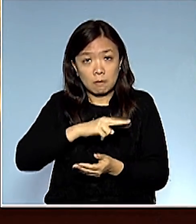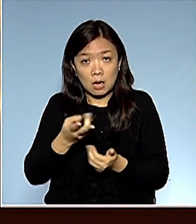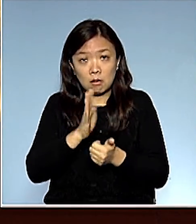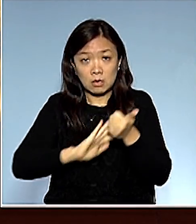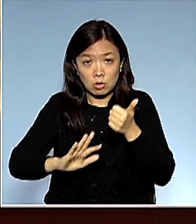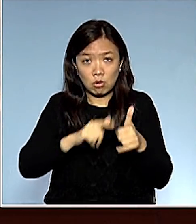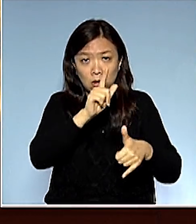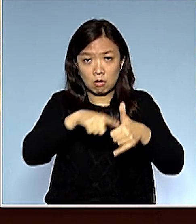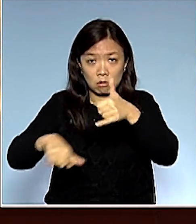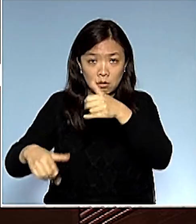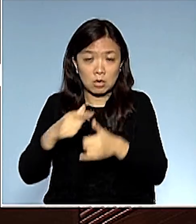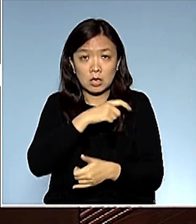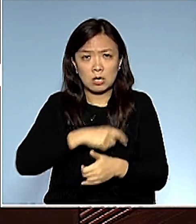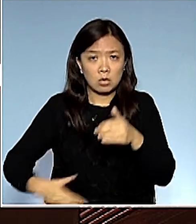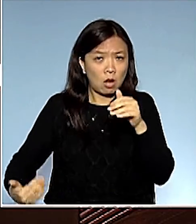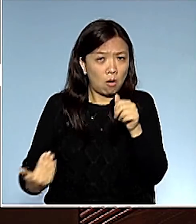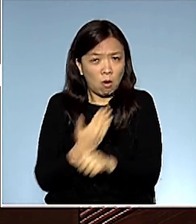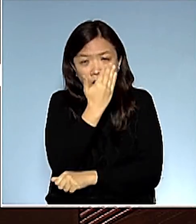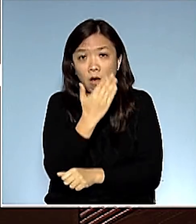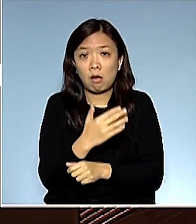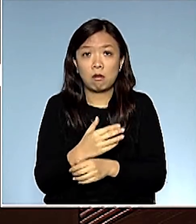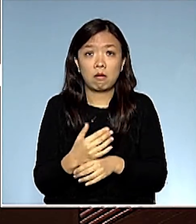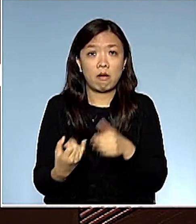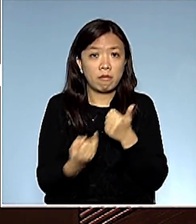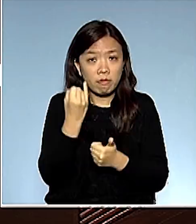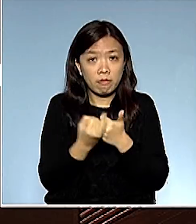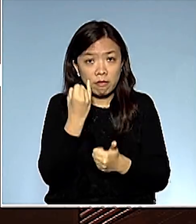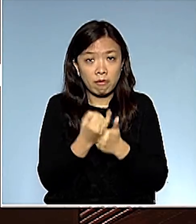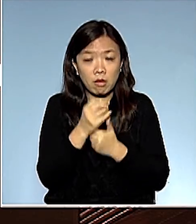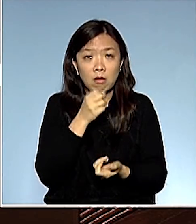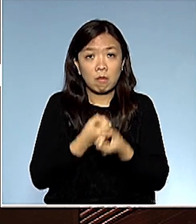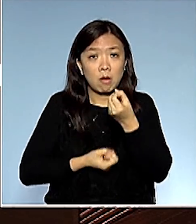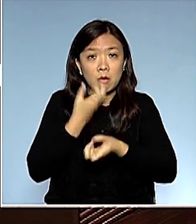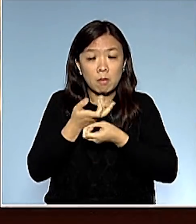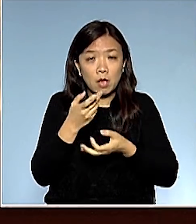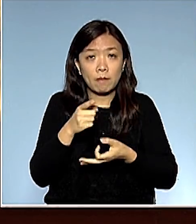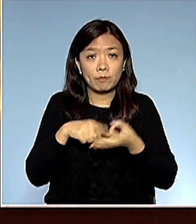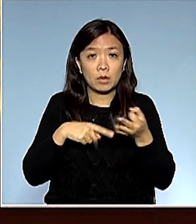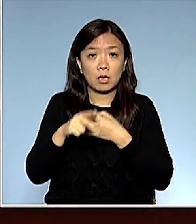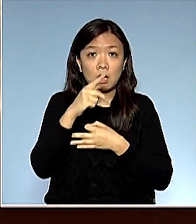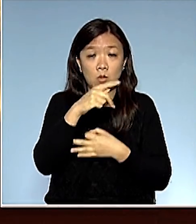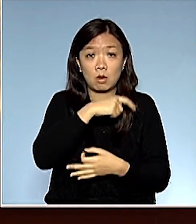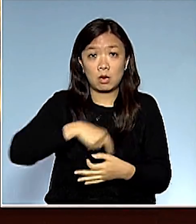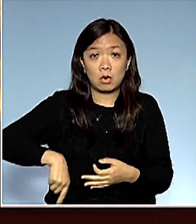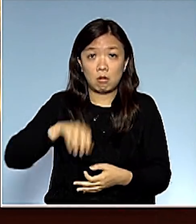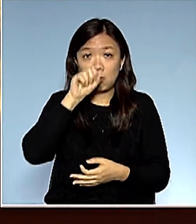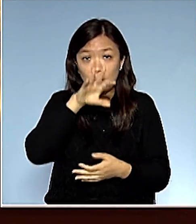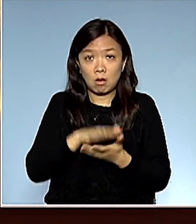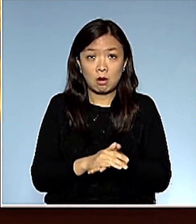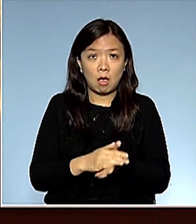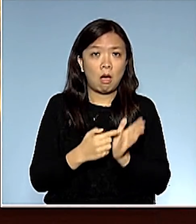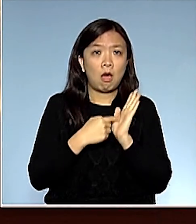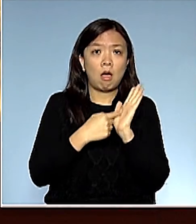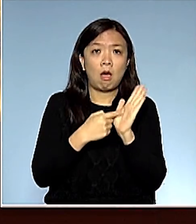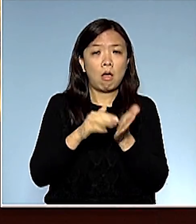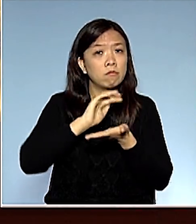咧不斷咧違反規則去發言。而郭榮鏗議員剛才所講咧，是最明顯的一些的所謂蠱